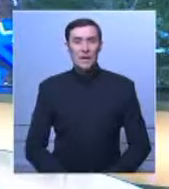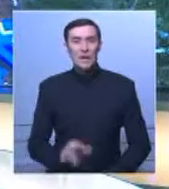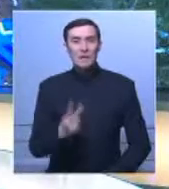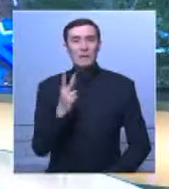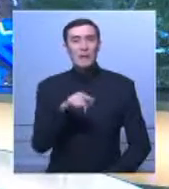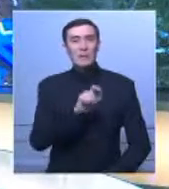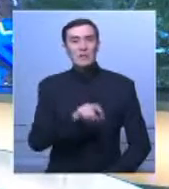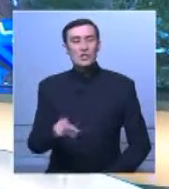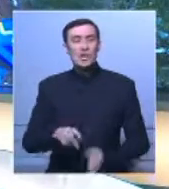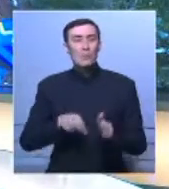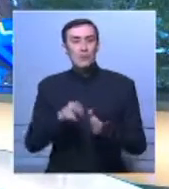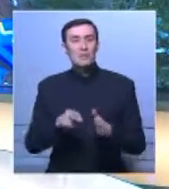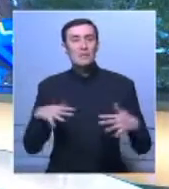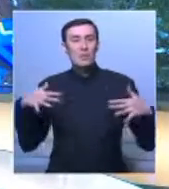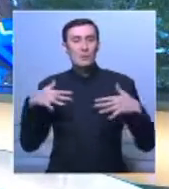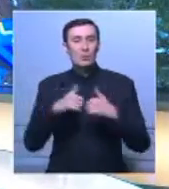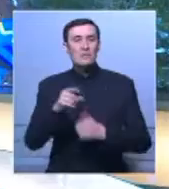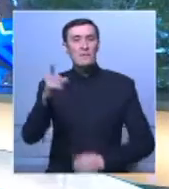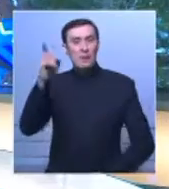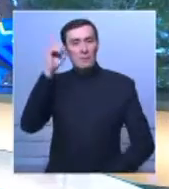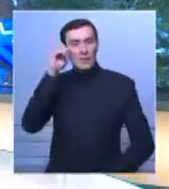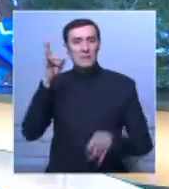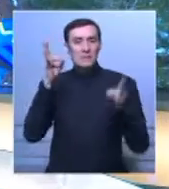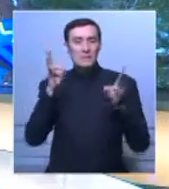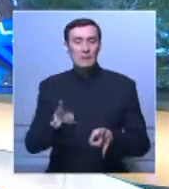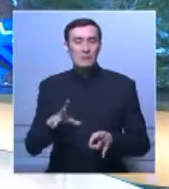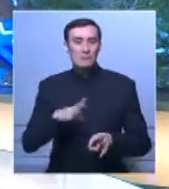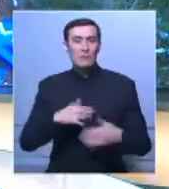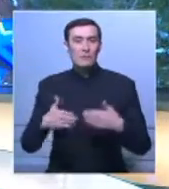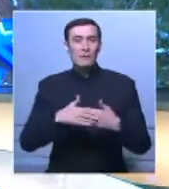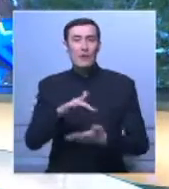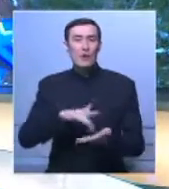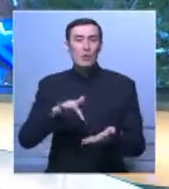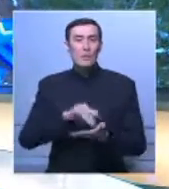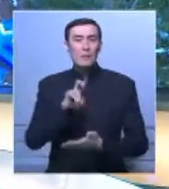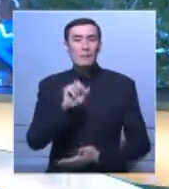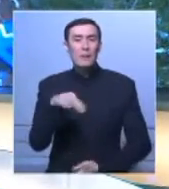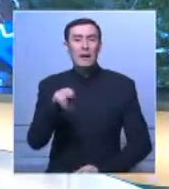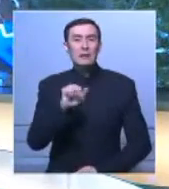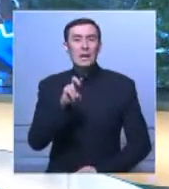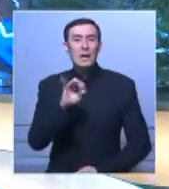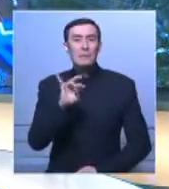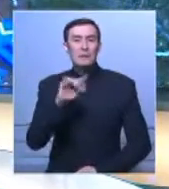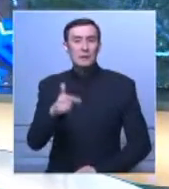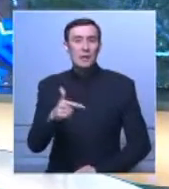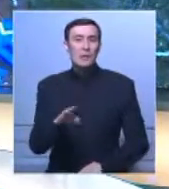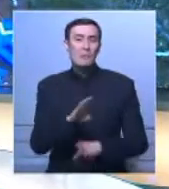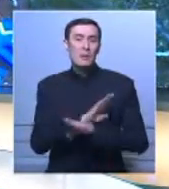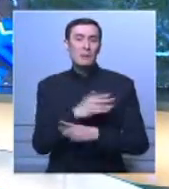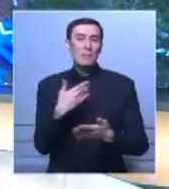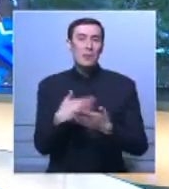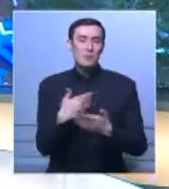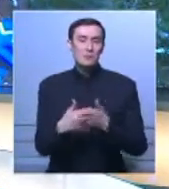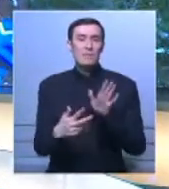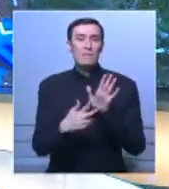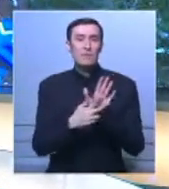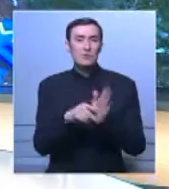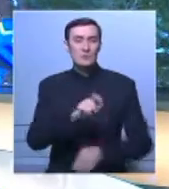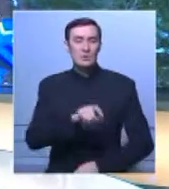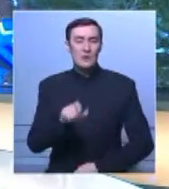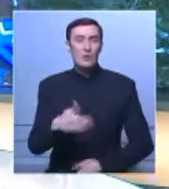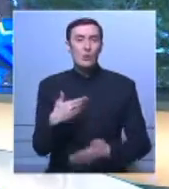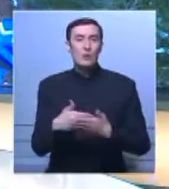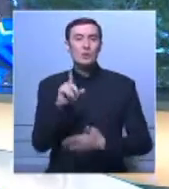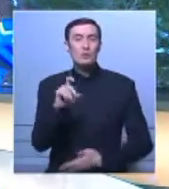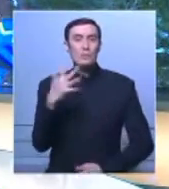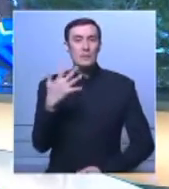Два пассажирских поезда столкнулись в Германии. Инцидент произошел недалеко от города Бадайблинг в Баварии. Погибли по меньшей мере 8 человек, еще